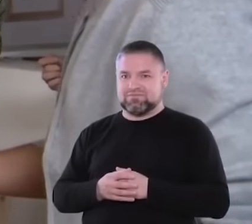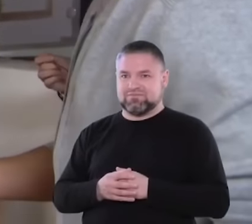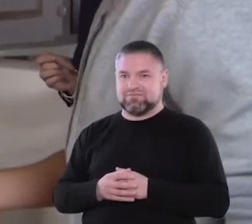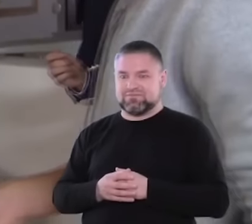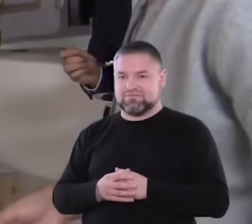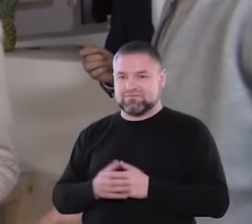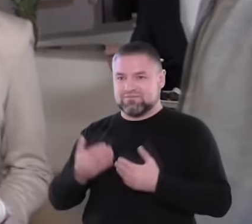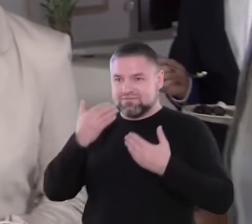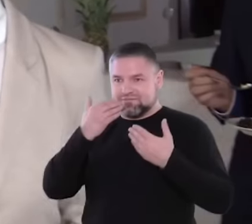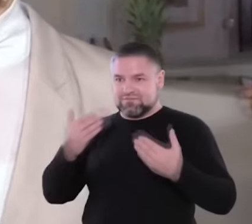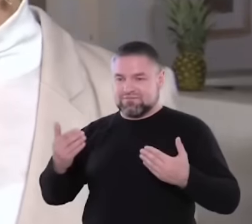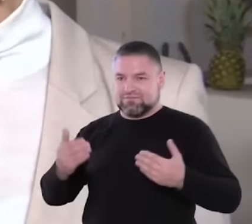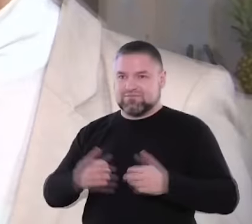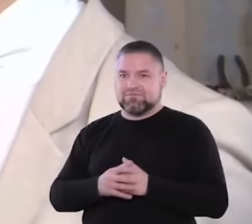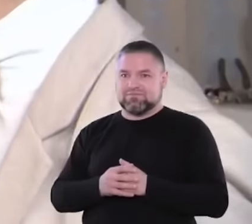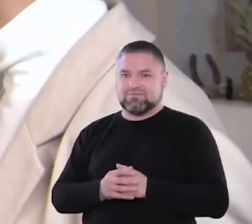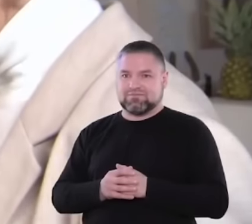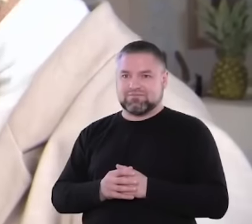Proszę. Dziękuję.